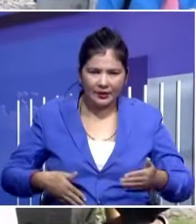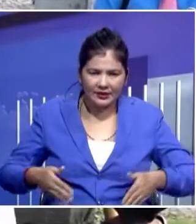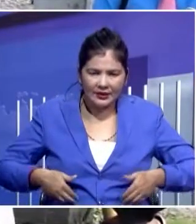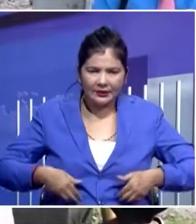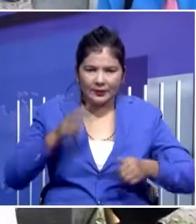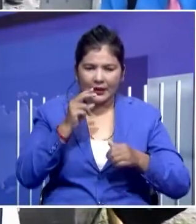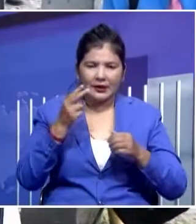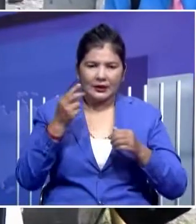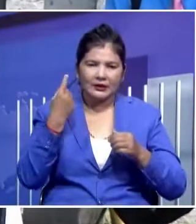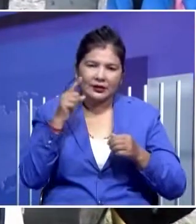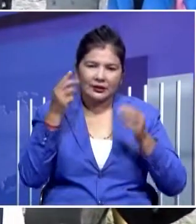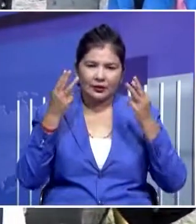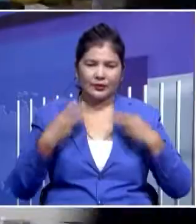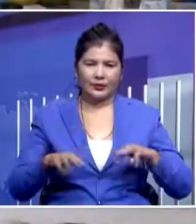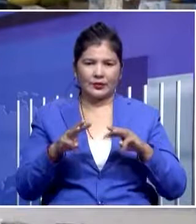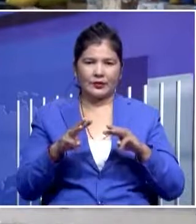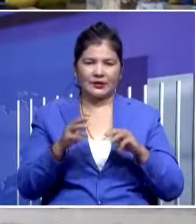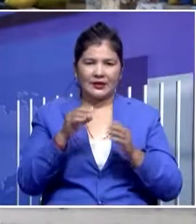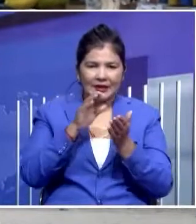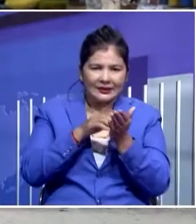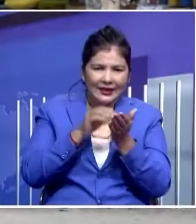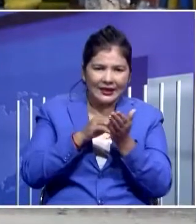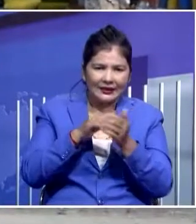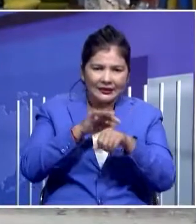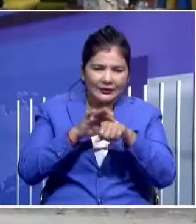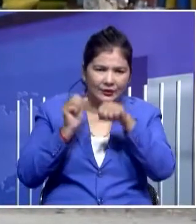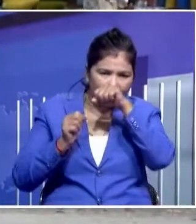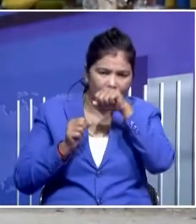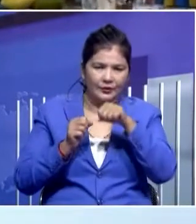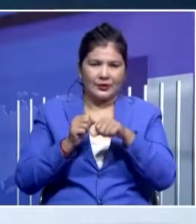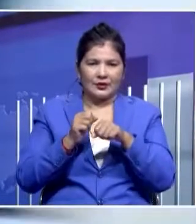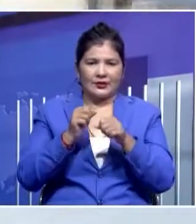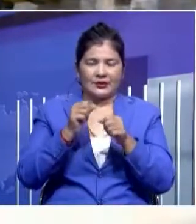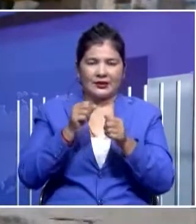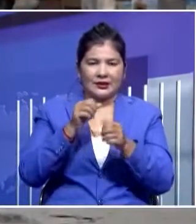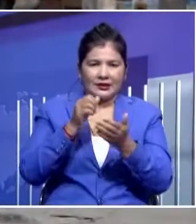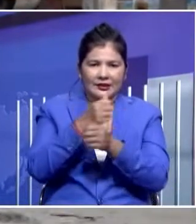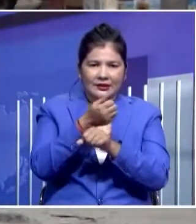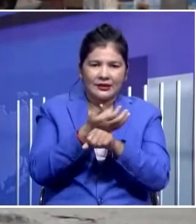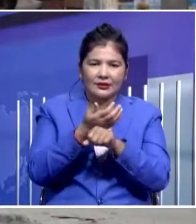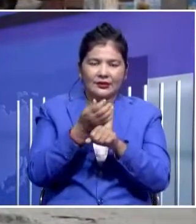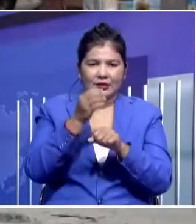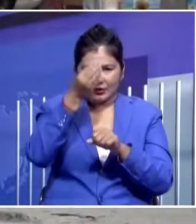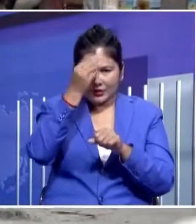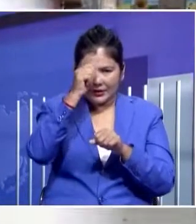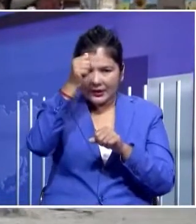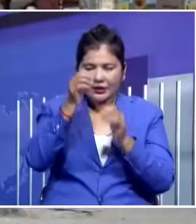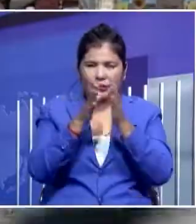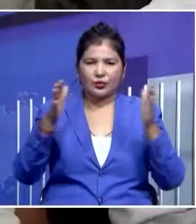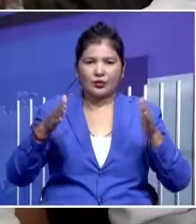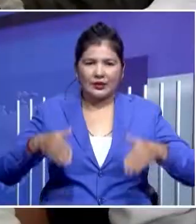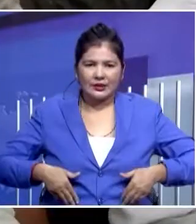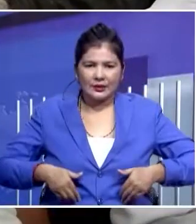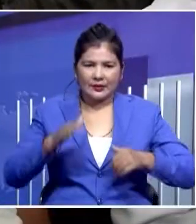उपभोग्य वस्तुको मूल्य आकाशिएको छ दाल चामल घिउ तेलको मूल्य छोइन सक्नु महँगो छ दसैँ तिहार जस्ता ठुला